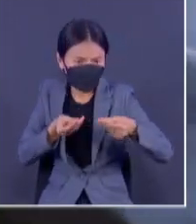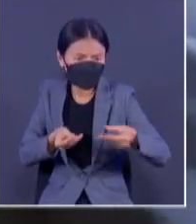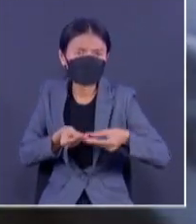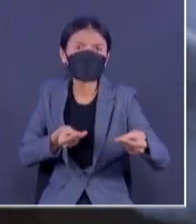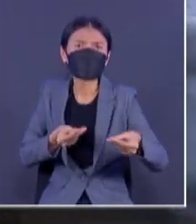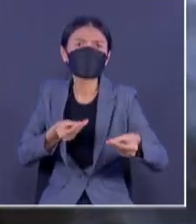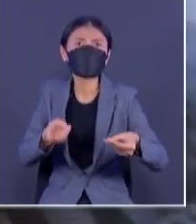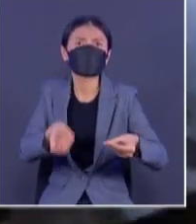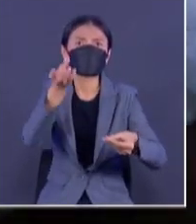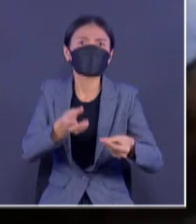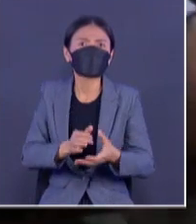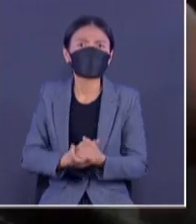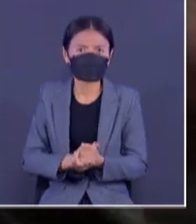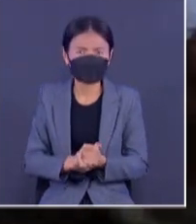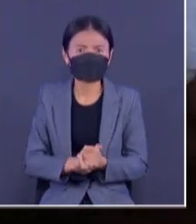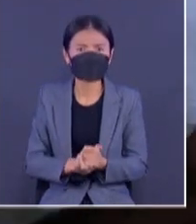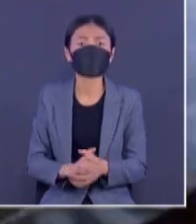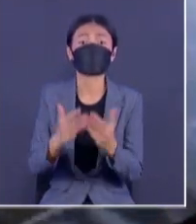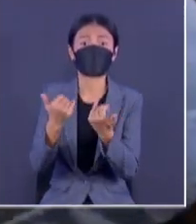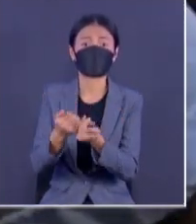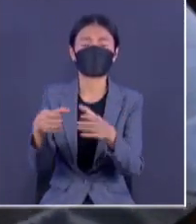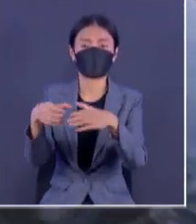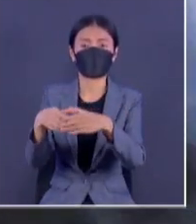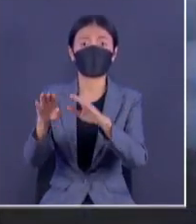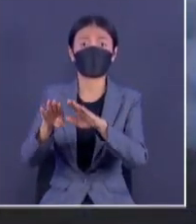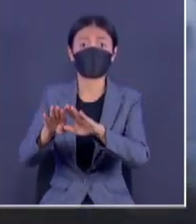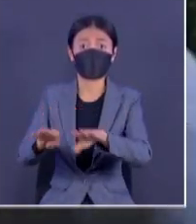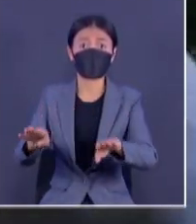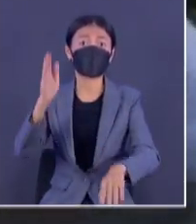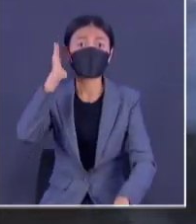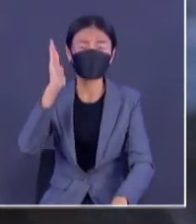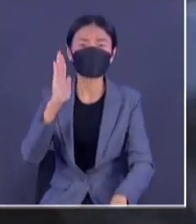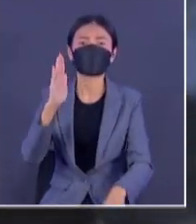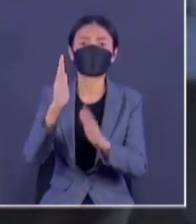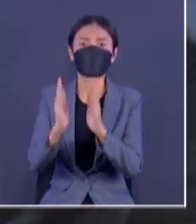เจ้าหน้าที่ก็สามารถช่วยเหลือเด็กชายวัย16ปี